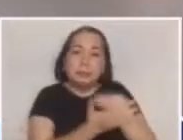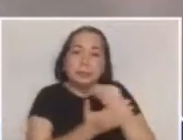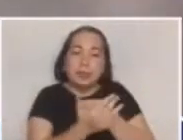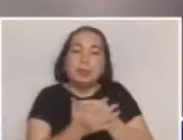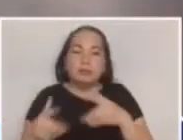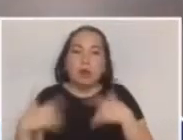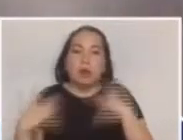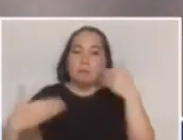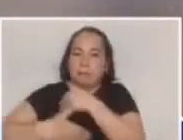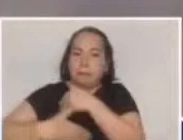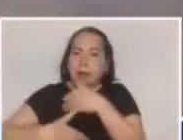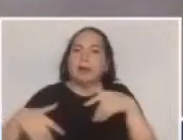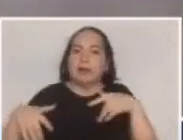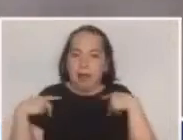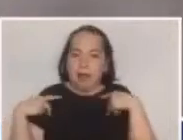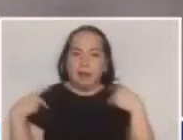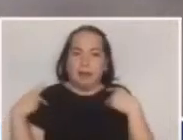and